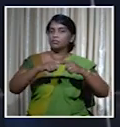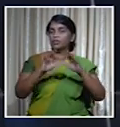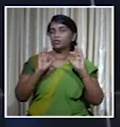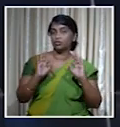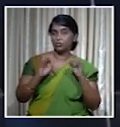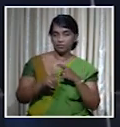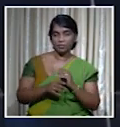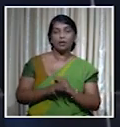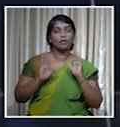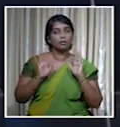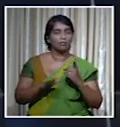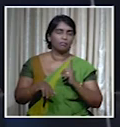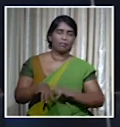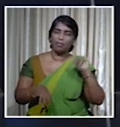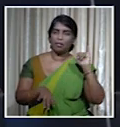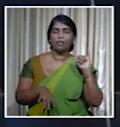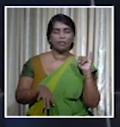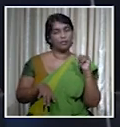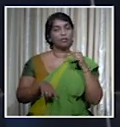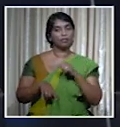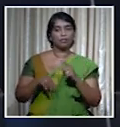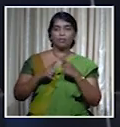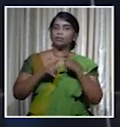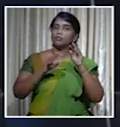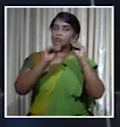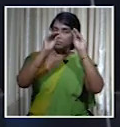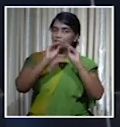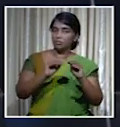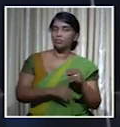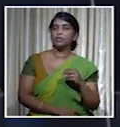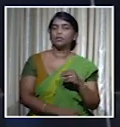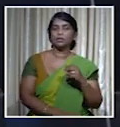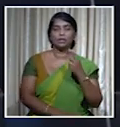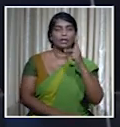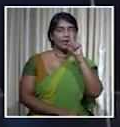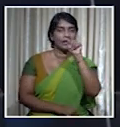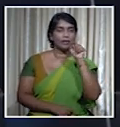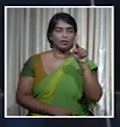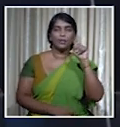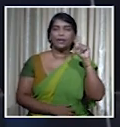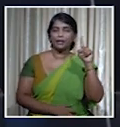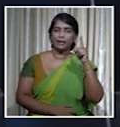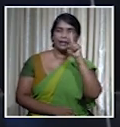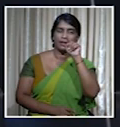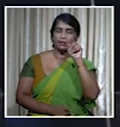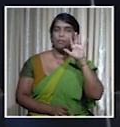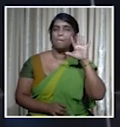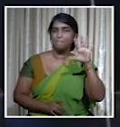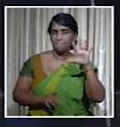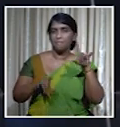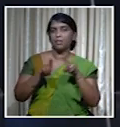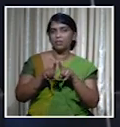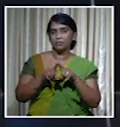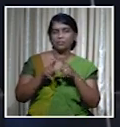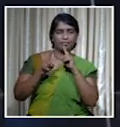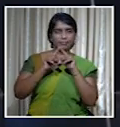සුදුසුම ක්‍රමය. නමුත් අවසනාවකට මෙවර අයවැයත් ඇත්තටම 1.1%, 1.5%ක් වගේ ප්‍රමාණයක් තමයි